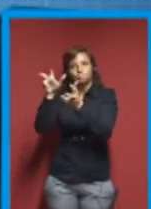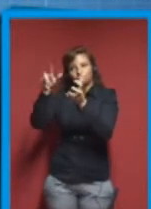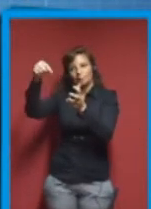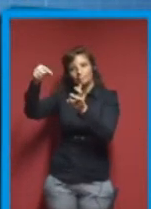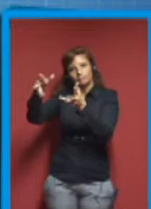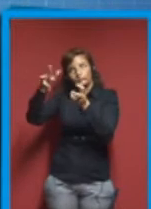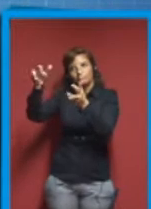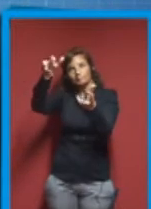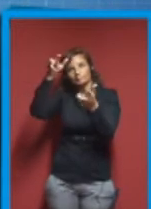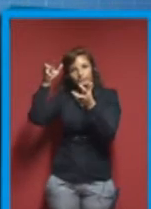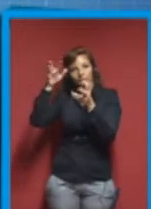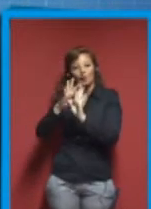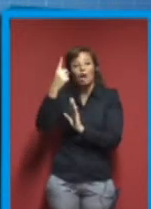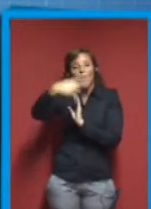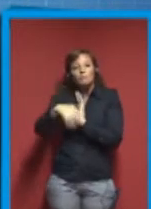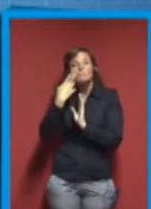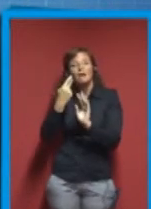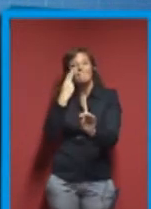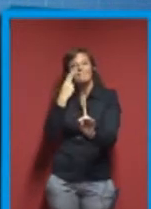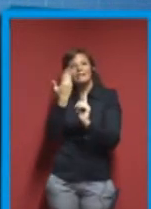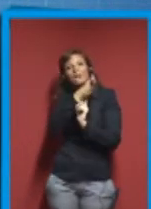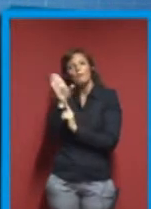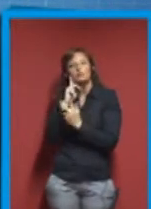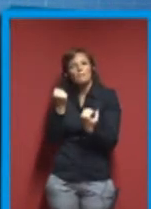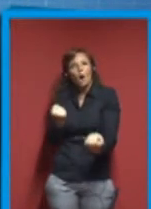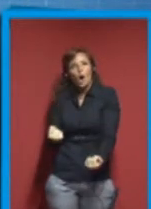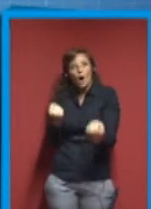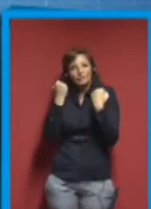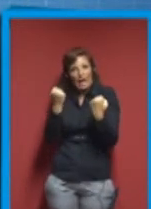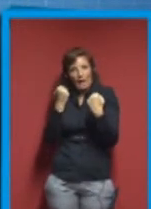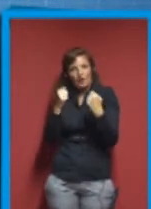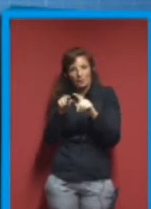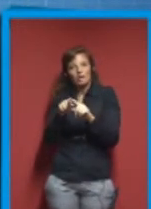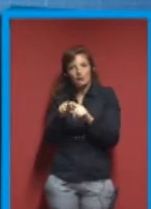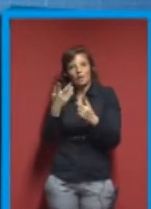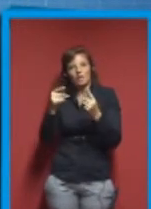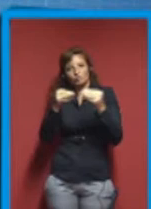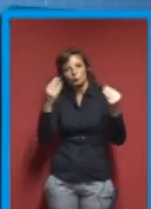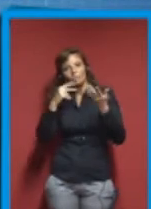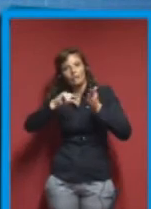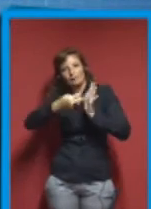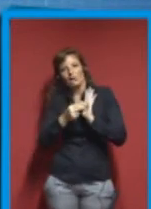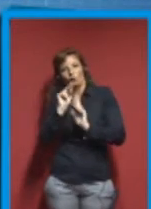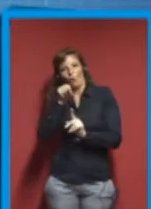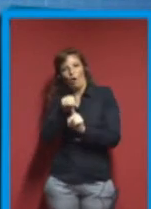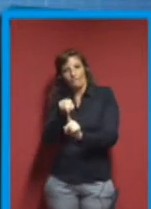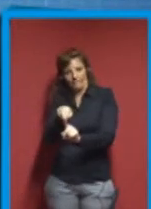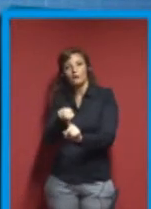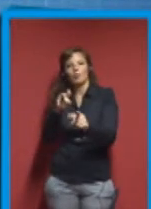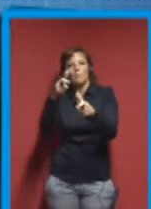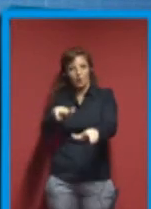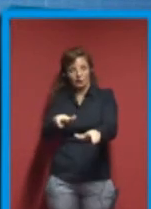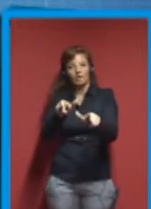E questo fa vedere la potenza di questi strumenti, di queste tecnologie,